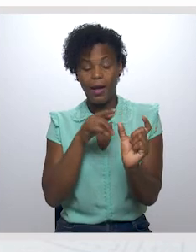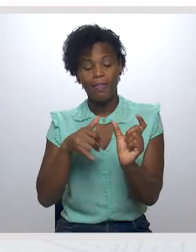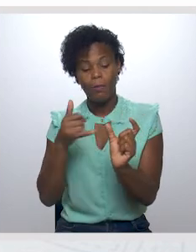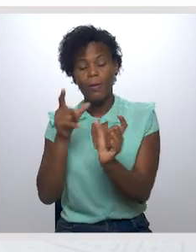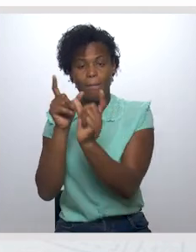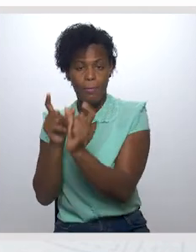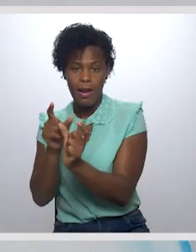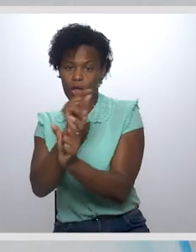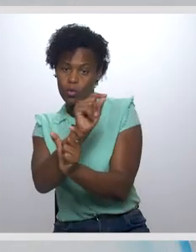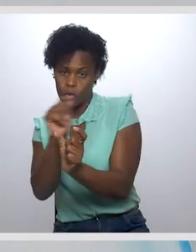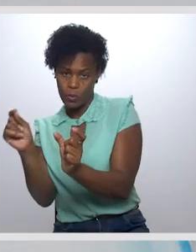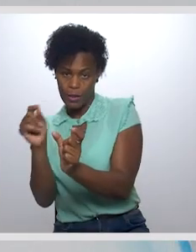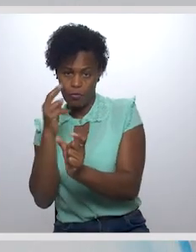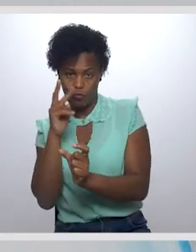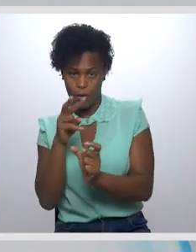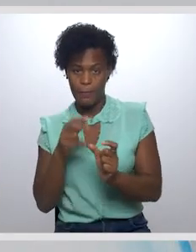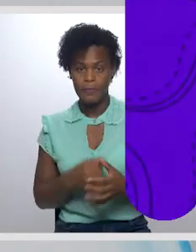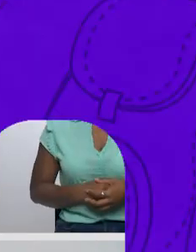soulignés. C'est bon?